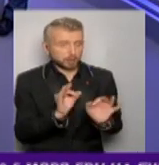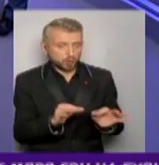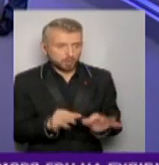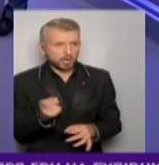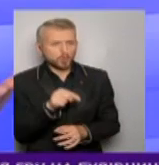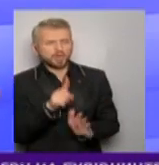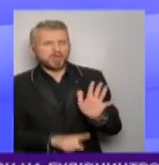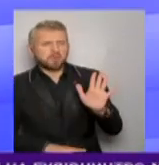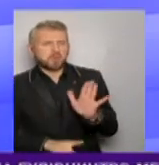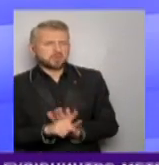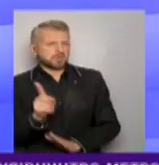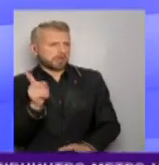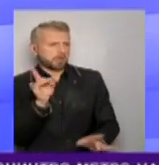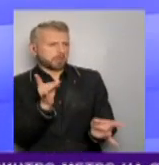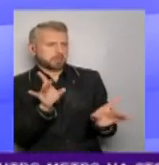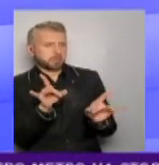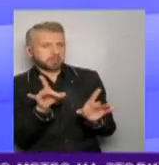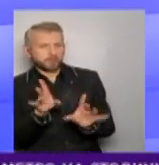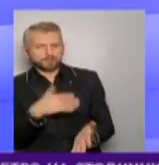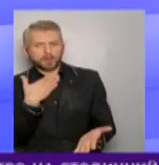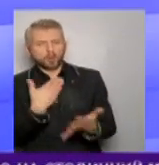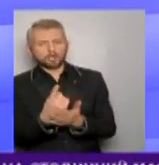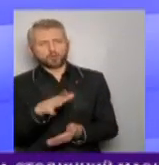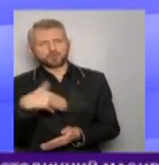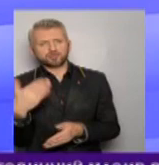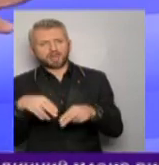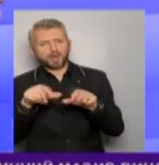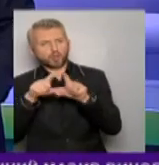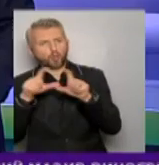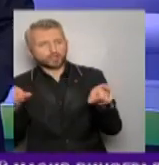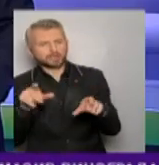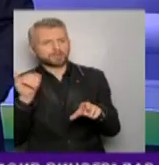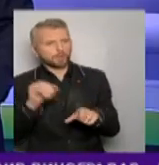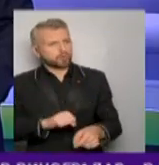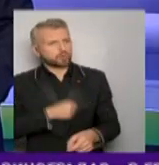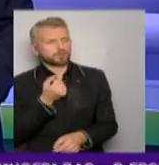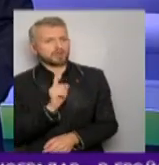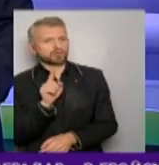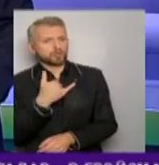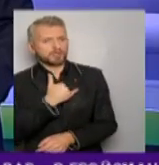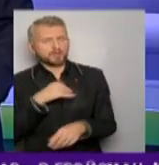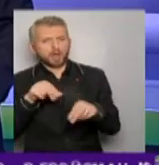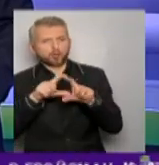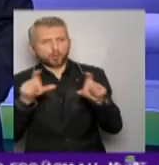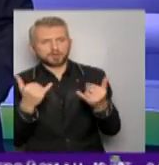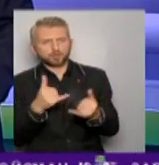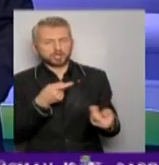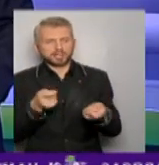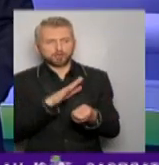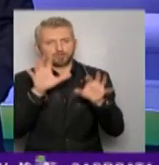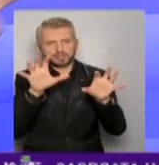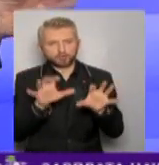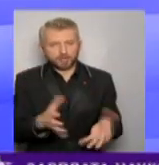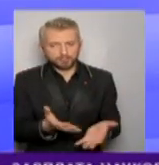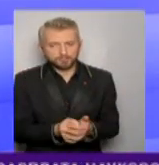то ви починаєте оперувати на одній стороні от агрохолдинги і обурюєтеся, що в нас агрохолдинги сьогодні не регулюється